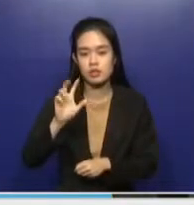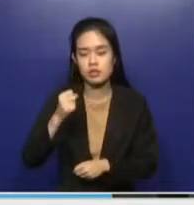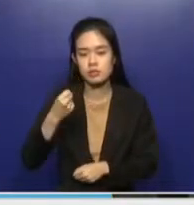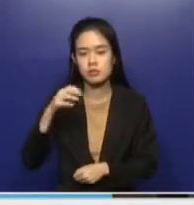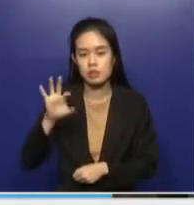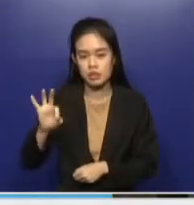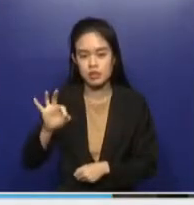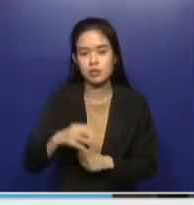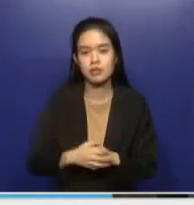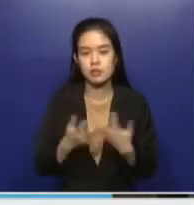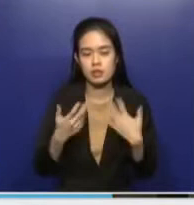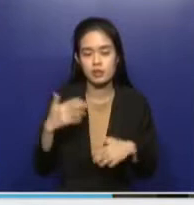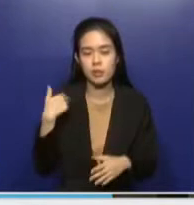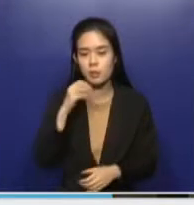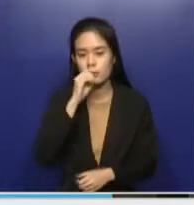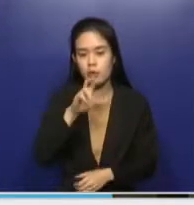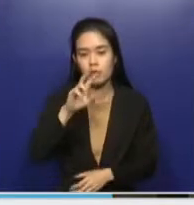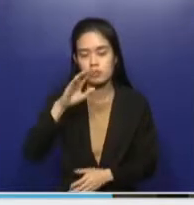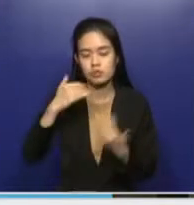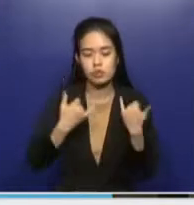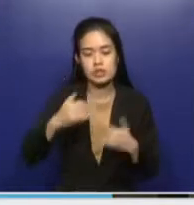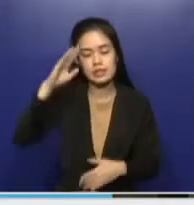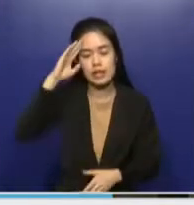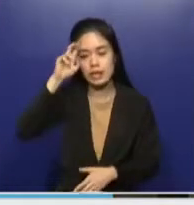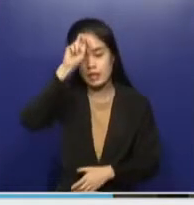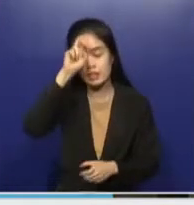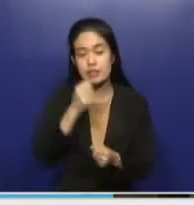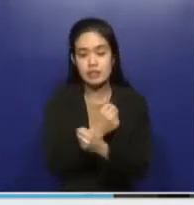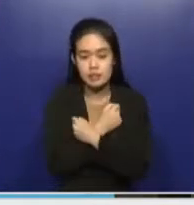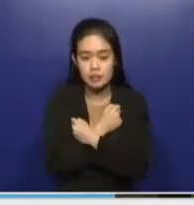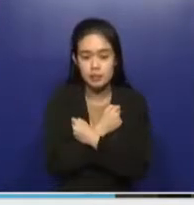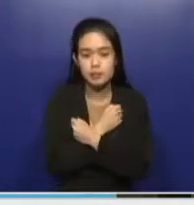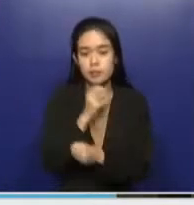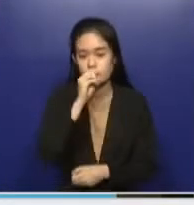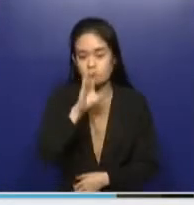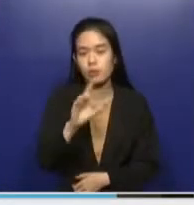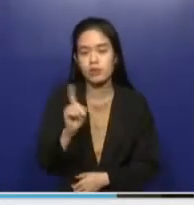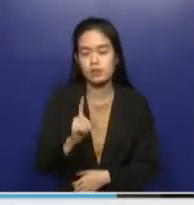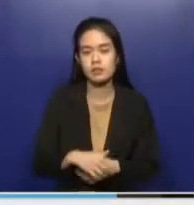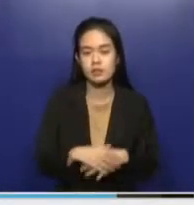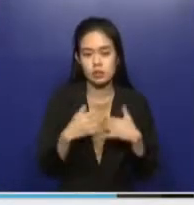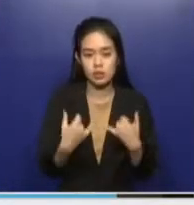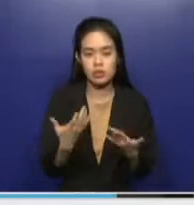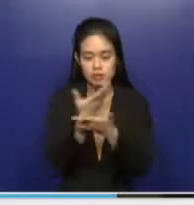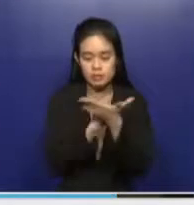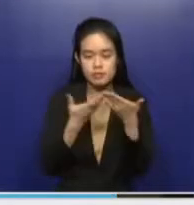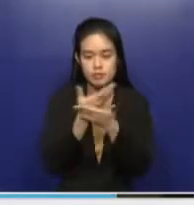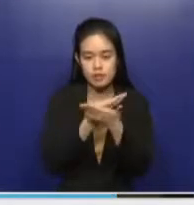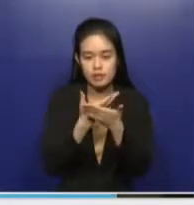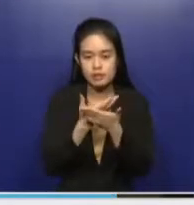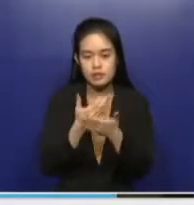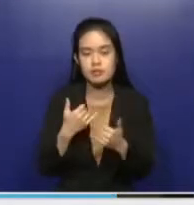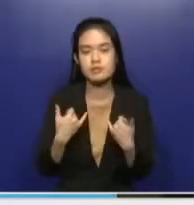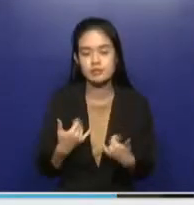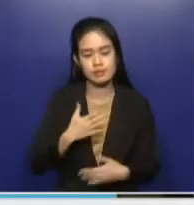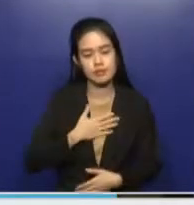องครับท่านประธานครับผมขออนุญาตกราบเรียนท่านประธานด้วยความเคารพว่าการอภิปรายครั้งนี้ผม